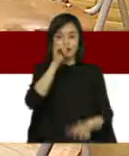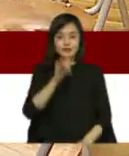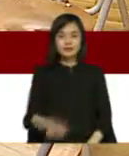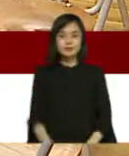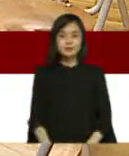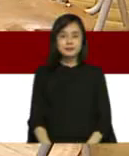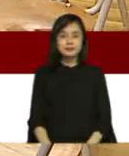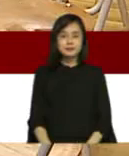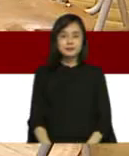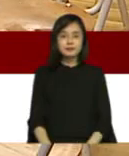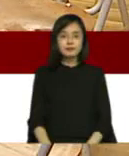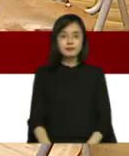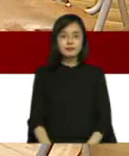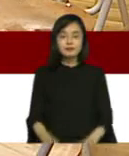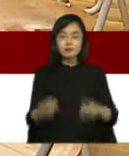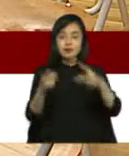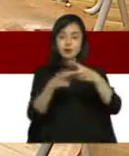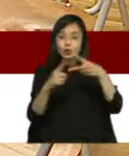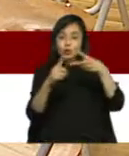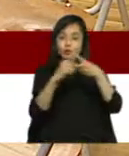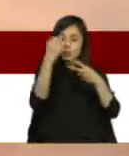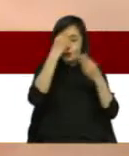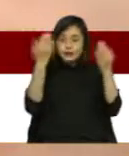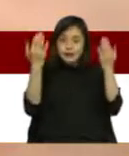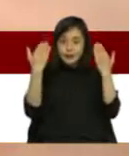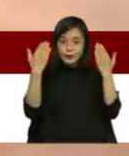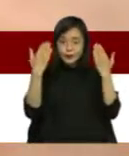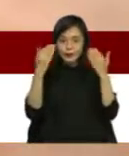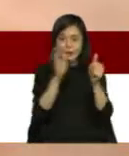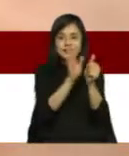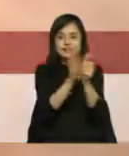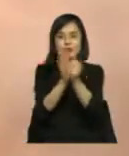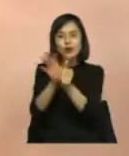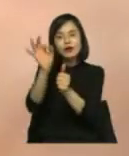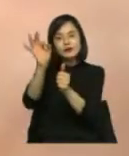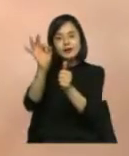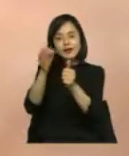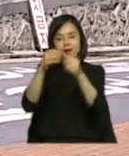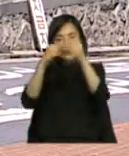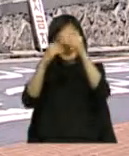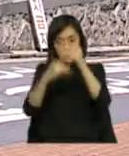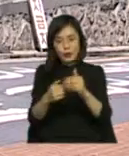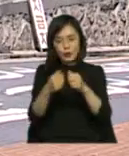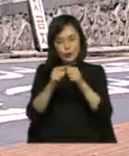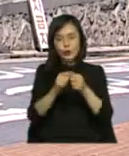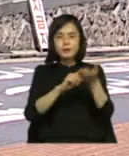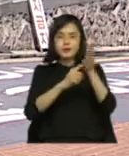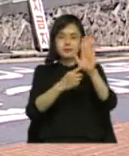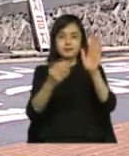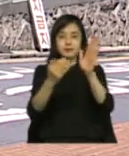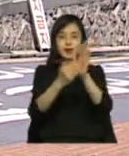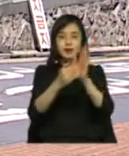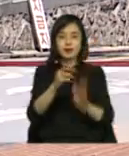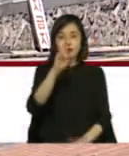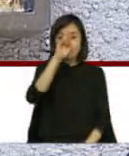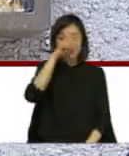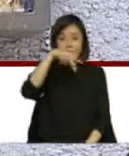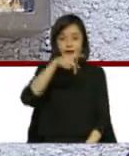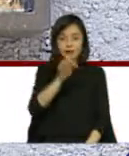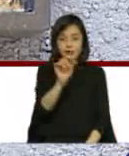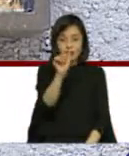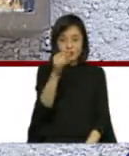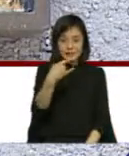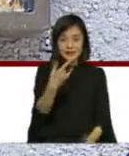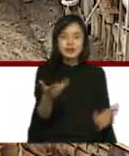고등학교 각각에 대한 지원 내역 이상 3에 제시된 건 이번이 처음입니다 또 박정희 공원 논란으로 지난 7대의